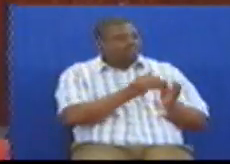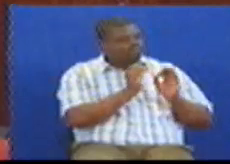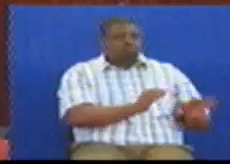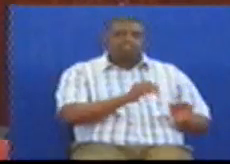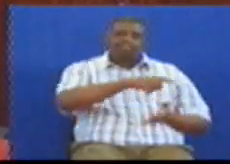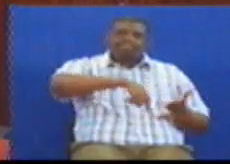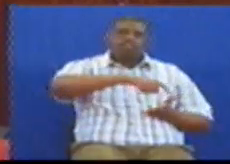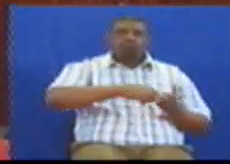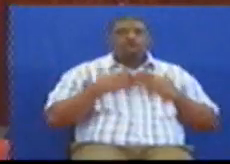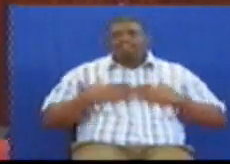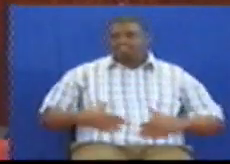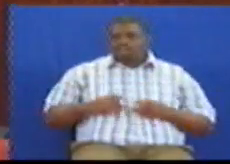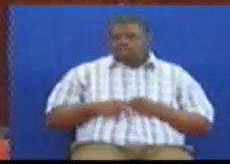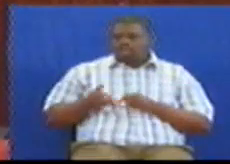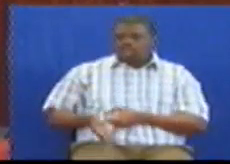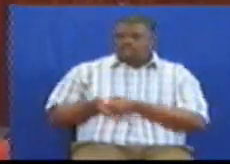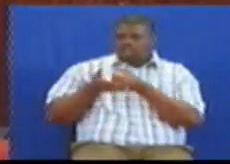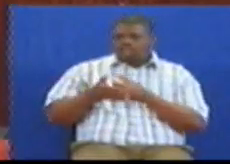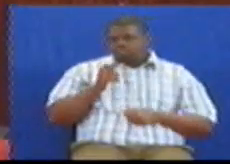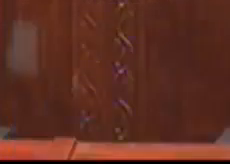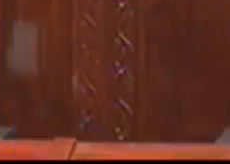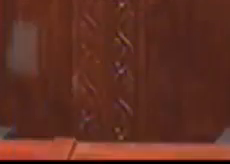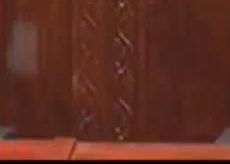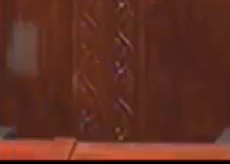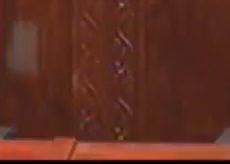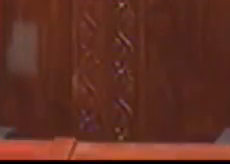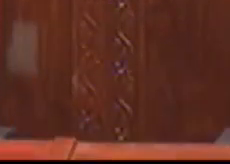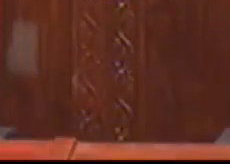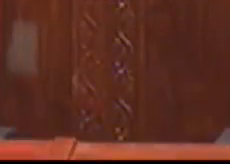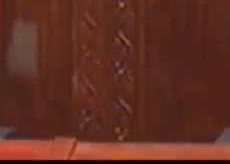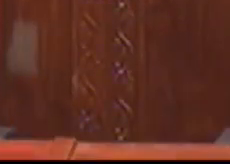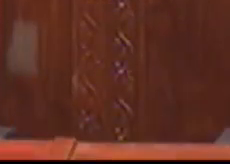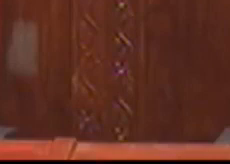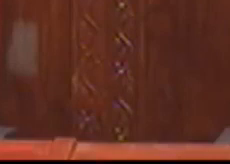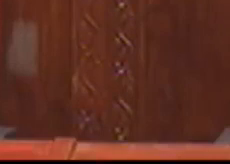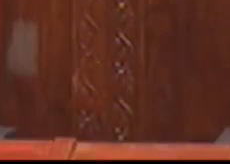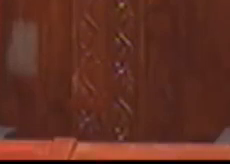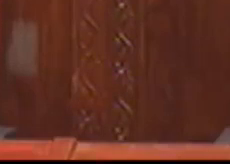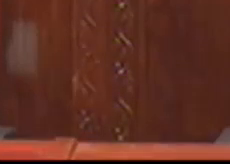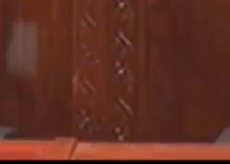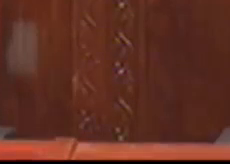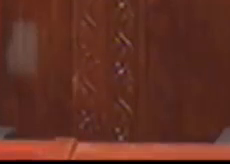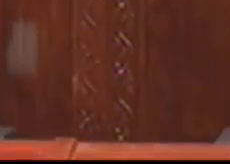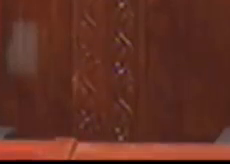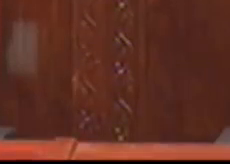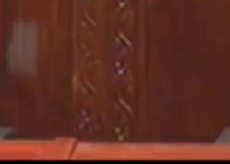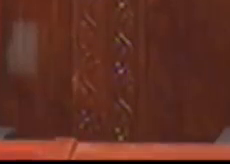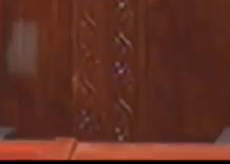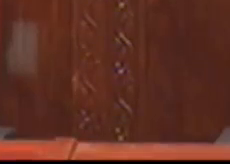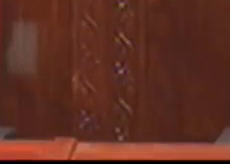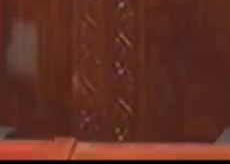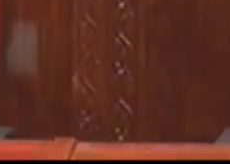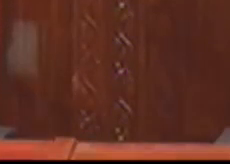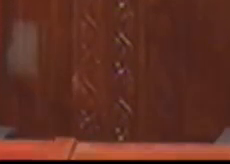afya. Mheshimiwa Naibu Spika, niende katika hotuba ya Mheshimiwa Waziri, ukurasa wa